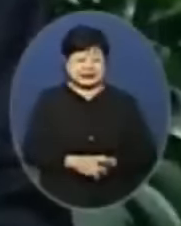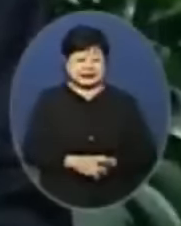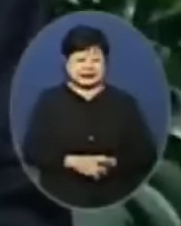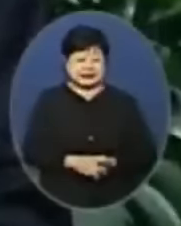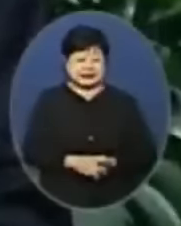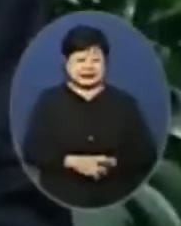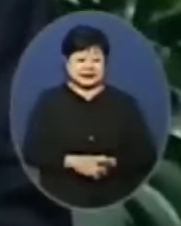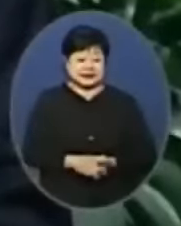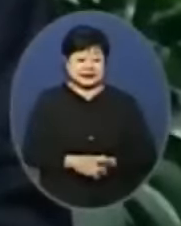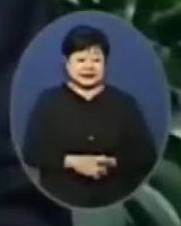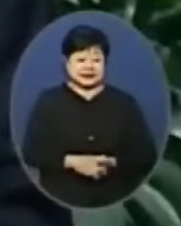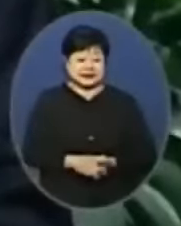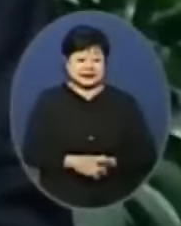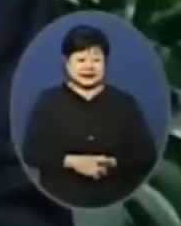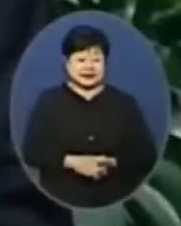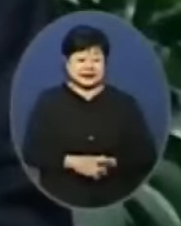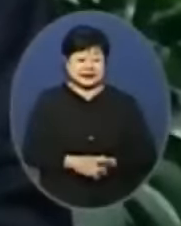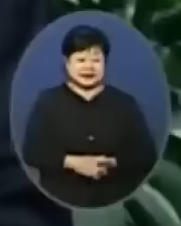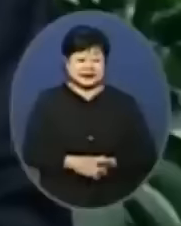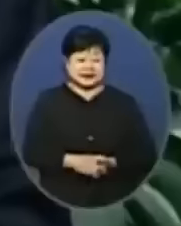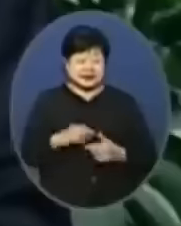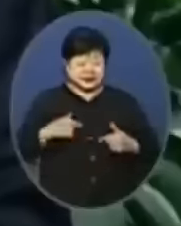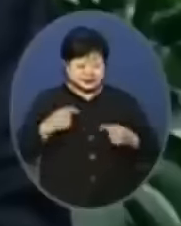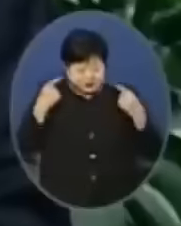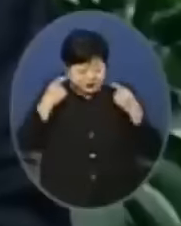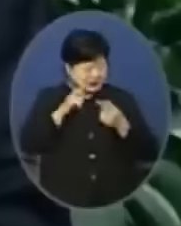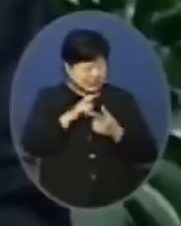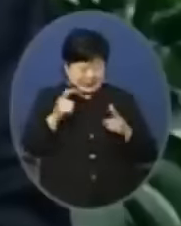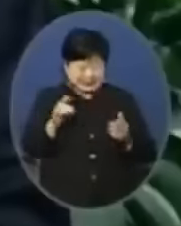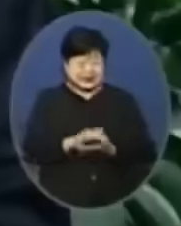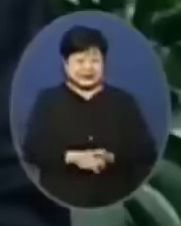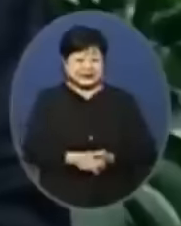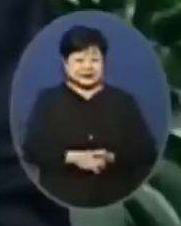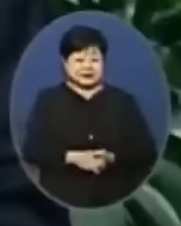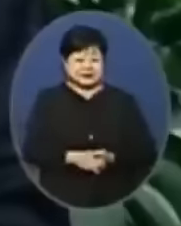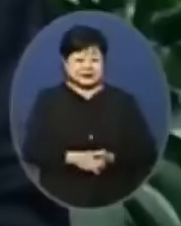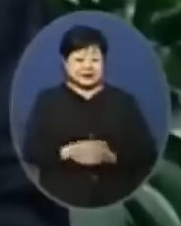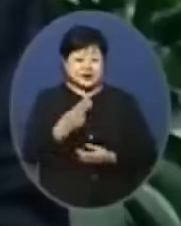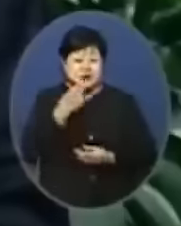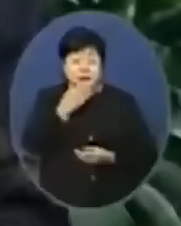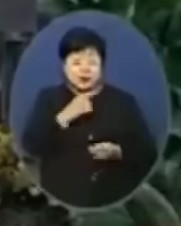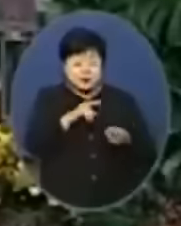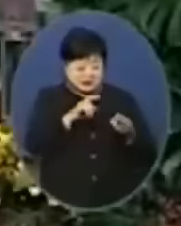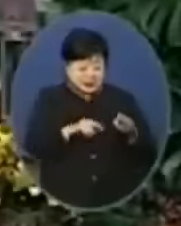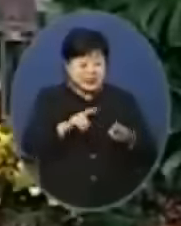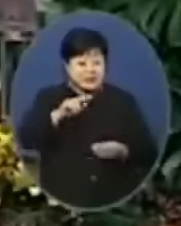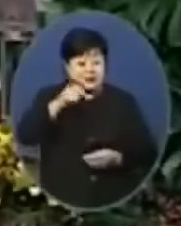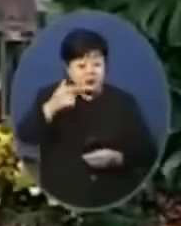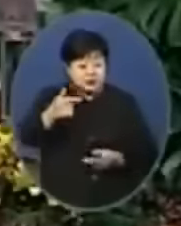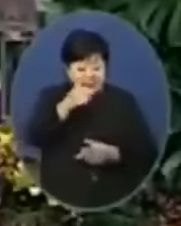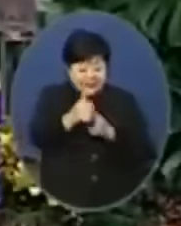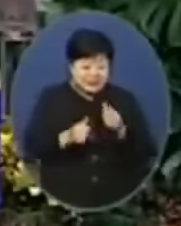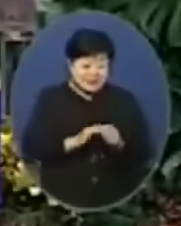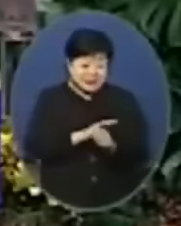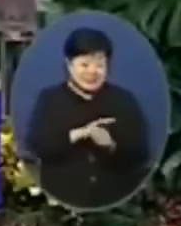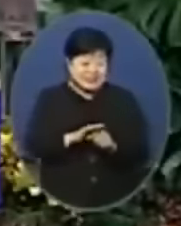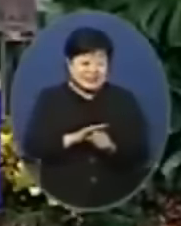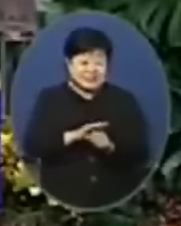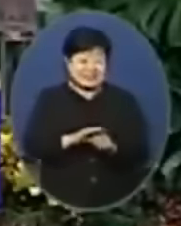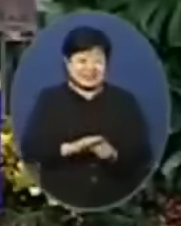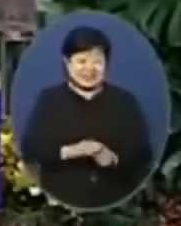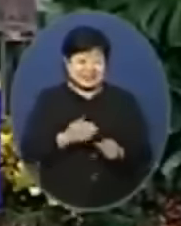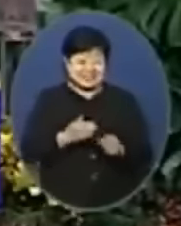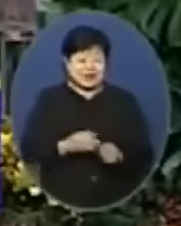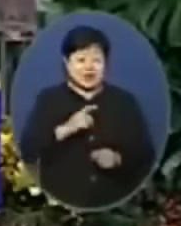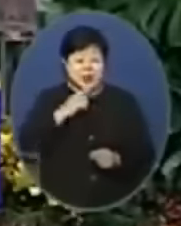그렇게 하라면 그것이 기쁜 소식이 될 수가 없는 것입니다. 요한복음 3장 16절 하나님이 세상을 이처럼